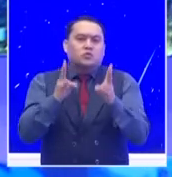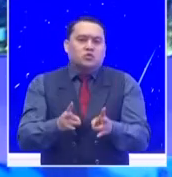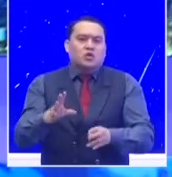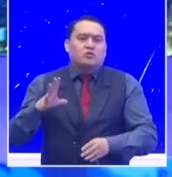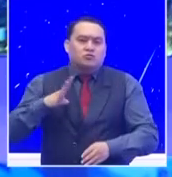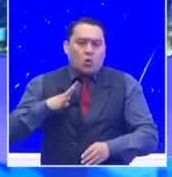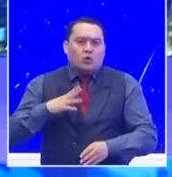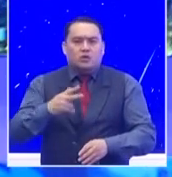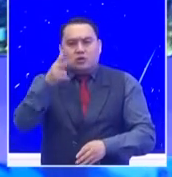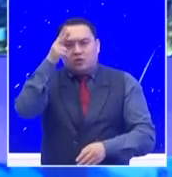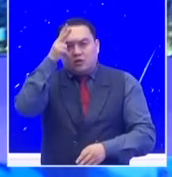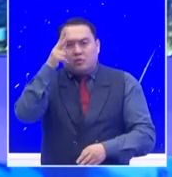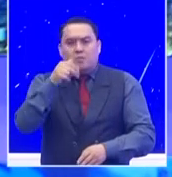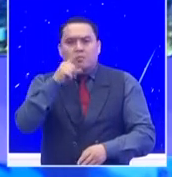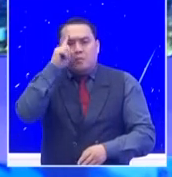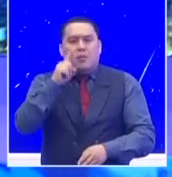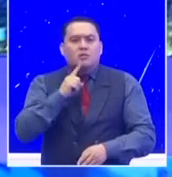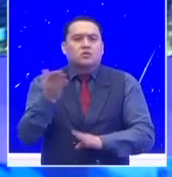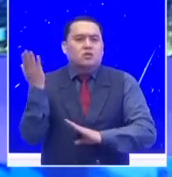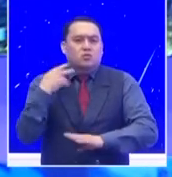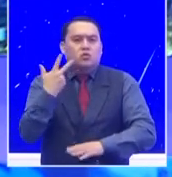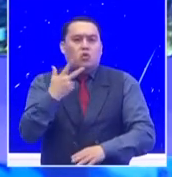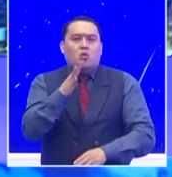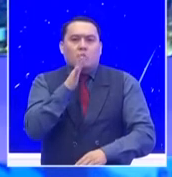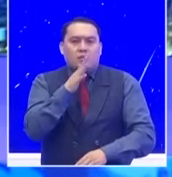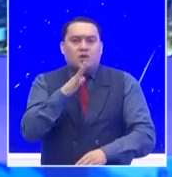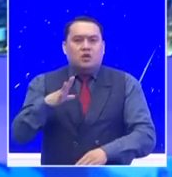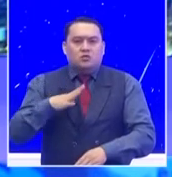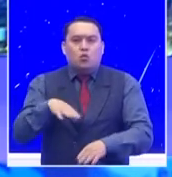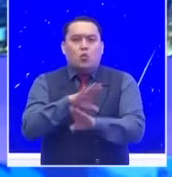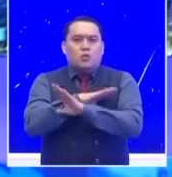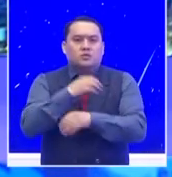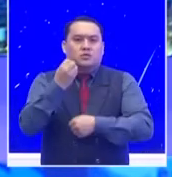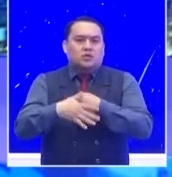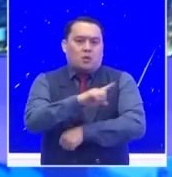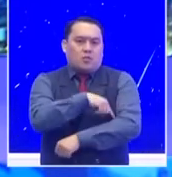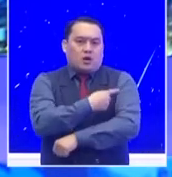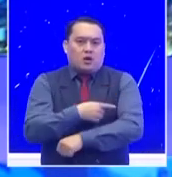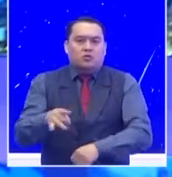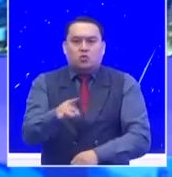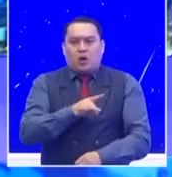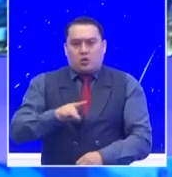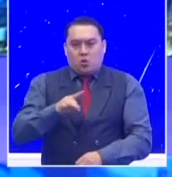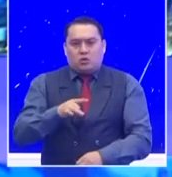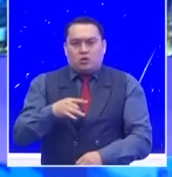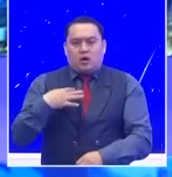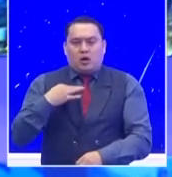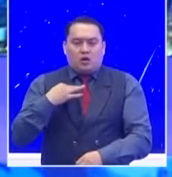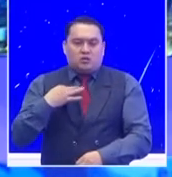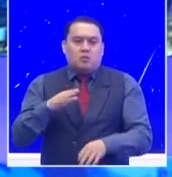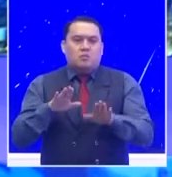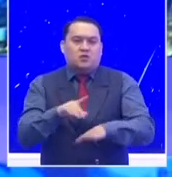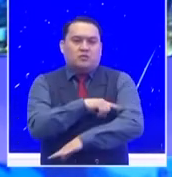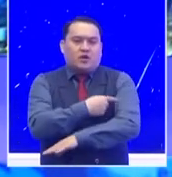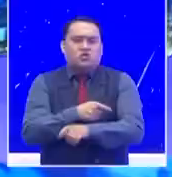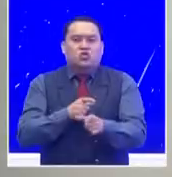Напомним, трагический случай произошел месяц назад. 3-летний Ваня Михалкин скончался в центральной больнице Красайского района из-за халатности местных